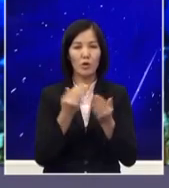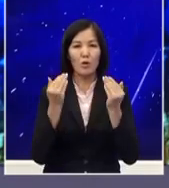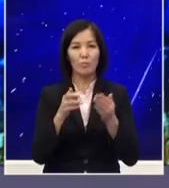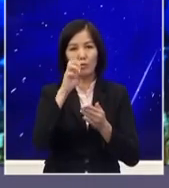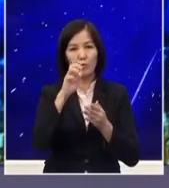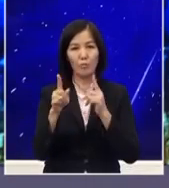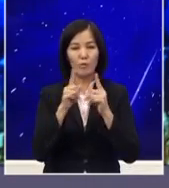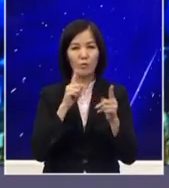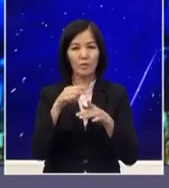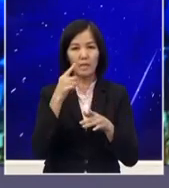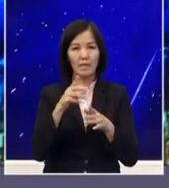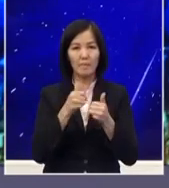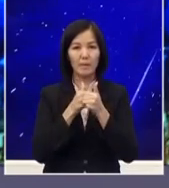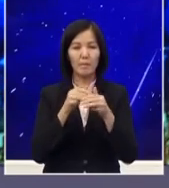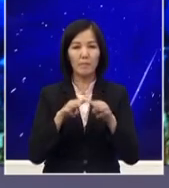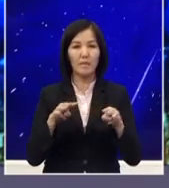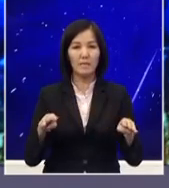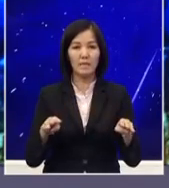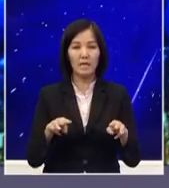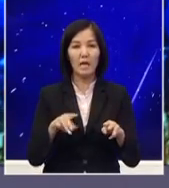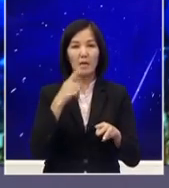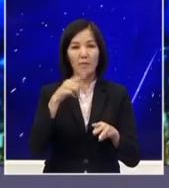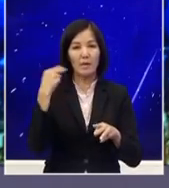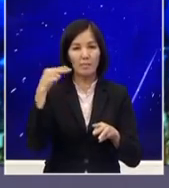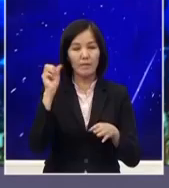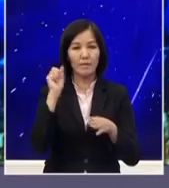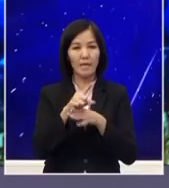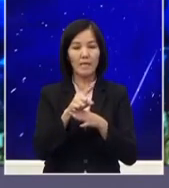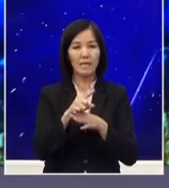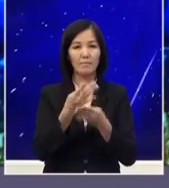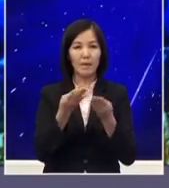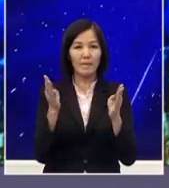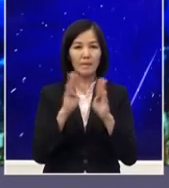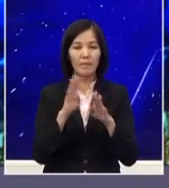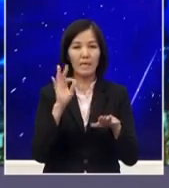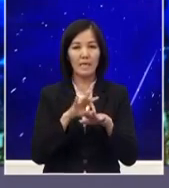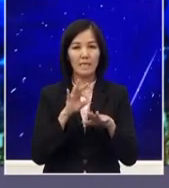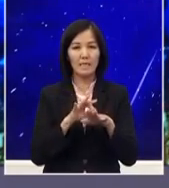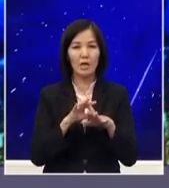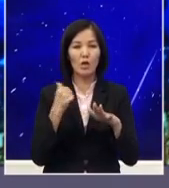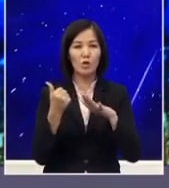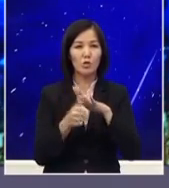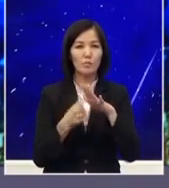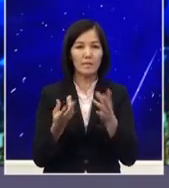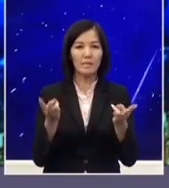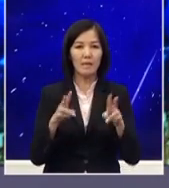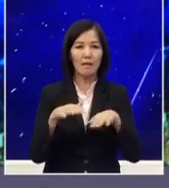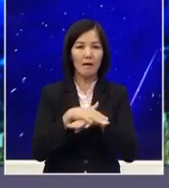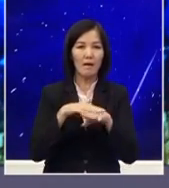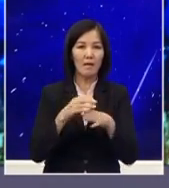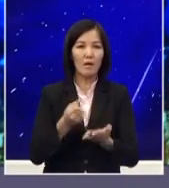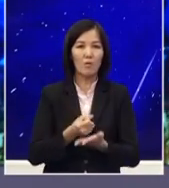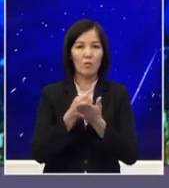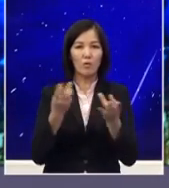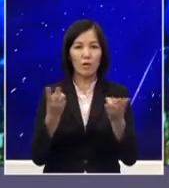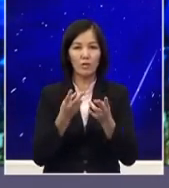бүгінгі үкімет отырысында айтылды. Премьер-министрдің айтуынша, президент тапсырмасына сәйкес пандемия кезінде жұмыссыз қалған халыққа қолдау